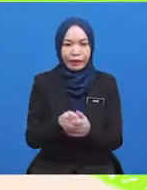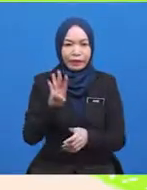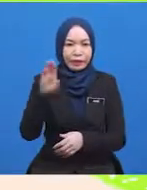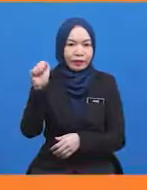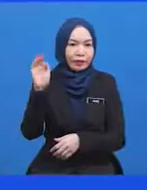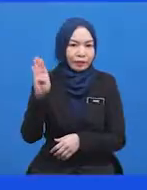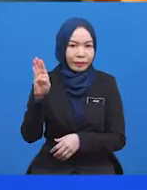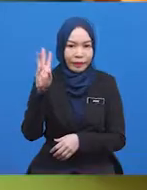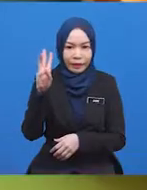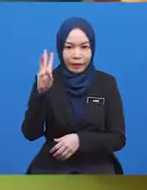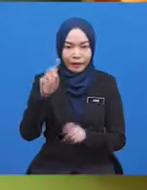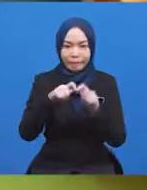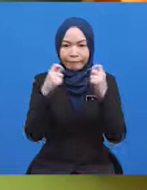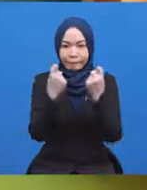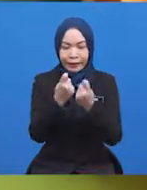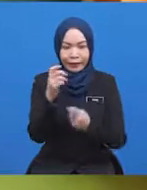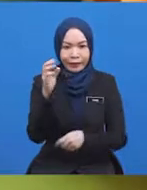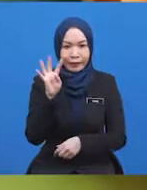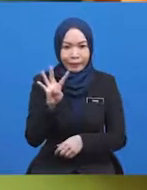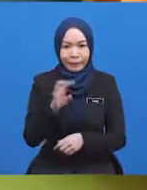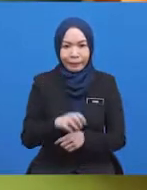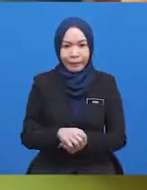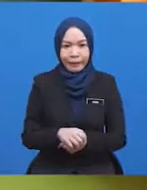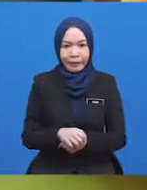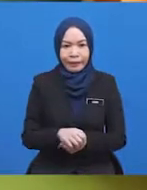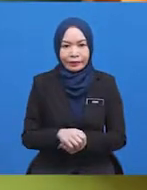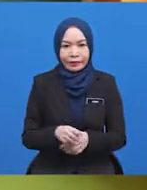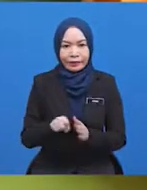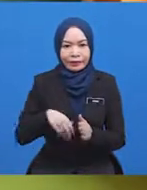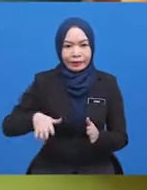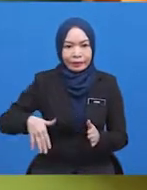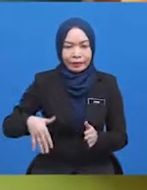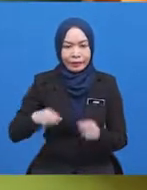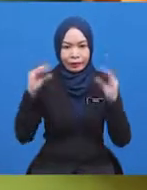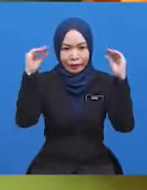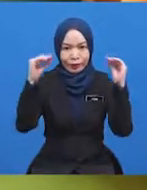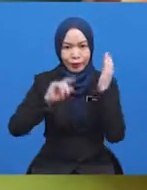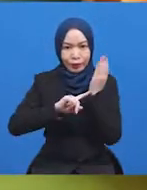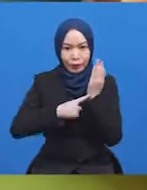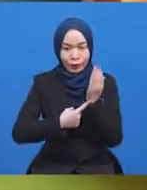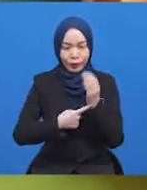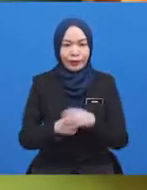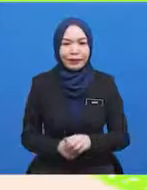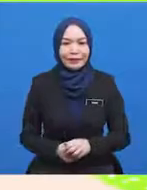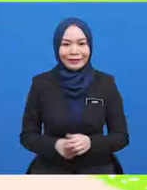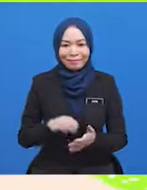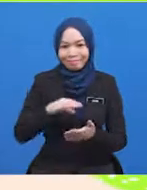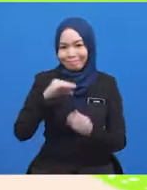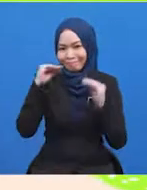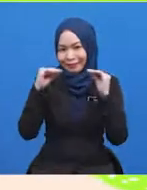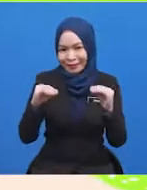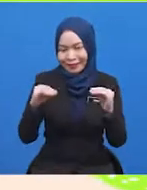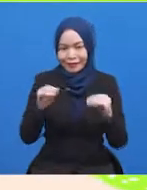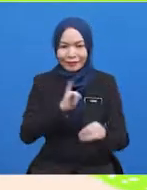4. Baiklah, sebelum cikgu mulakan sesi ini, cikgu harap murid-murid sudah pun